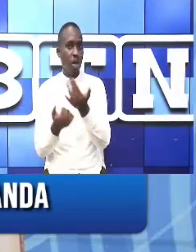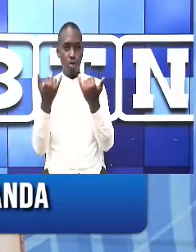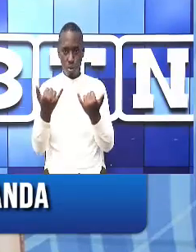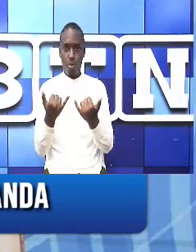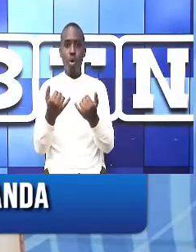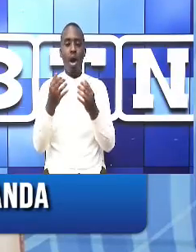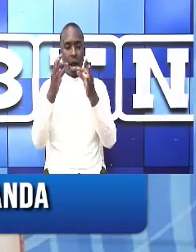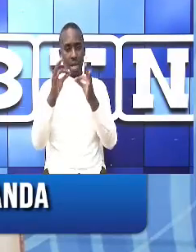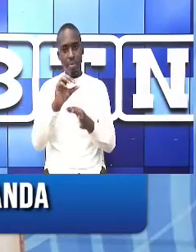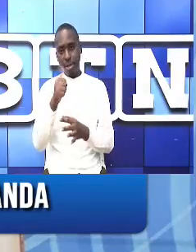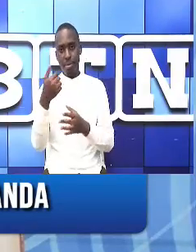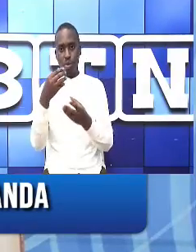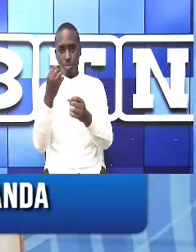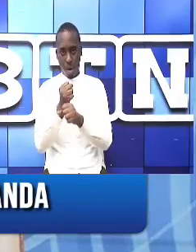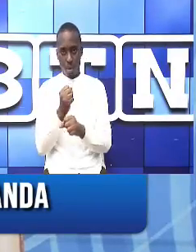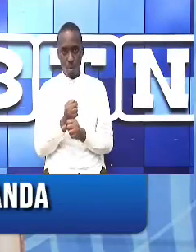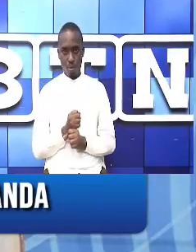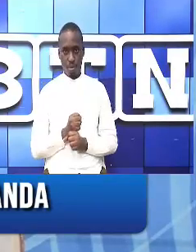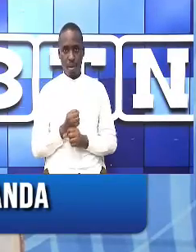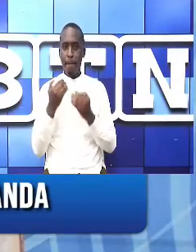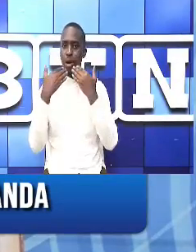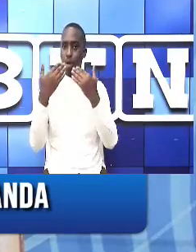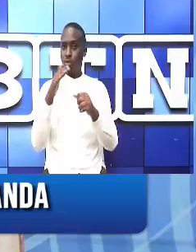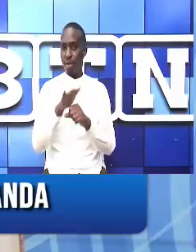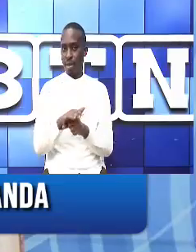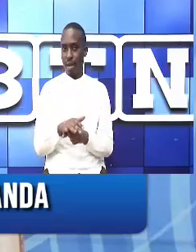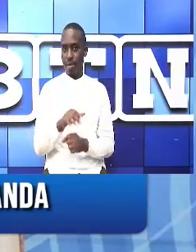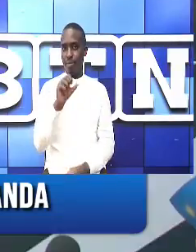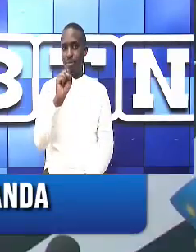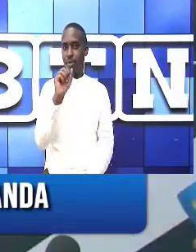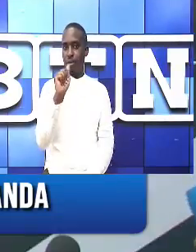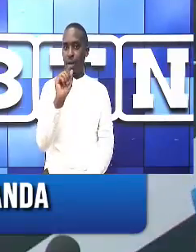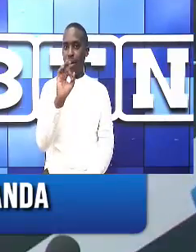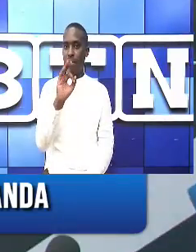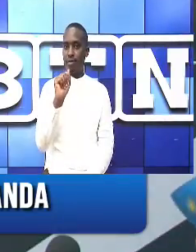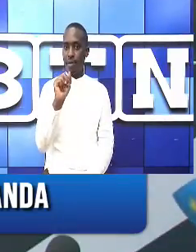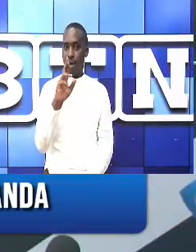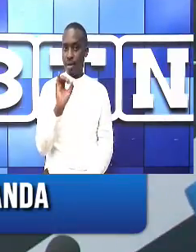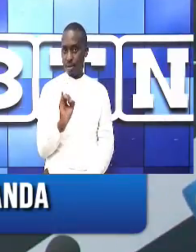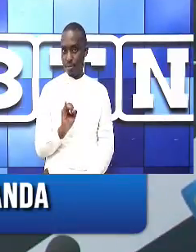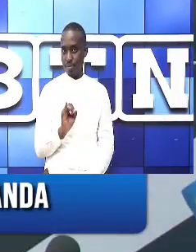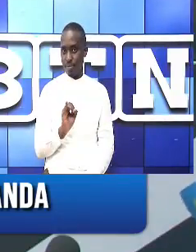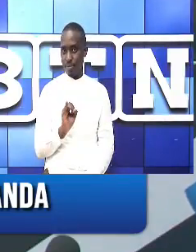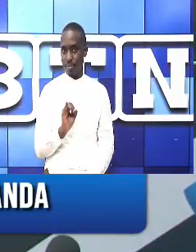hari ibyakozwe bigikeneye gukorwa murakoze cyane Safari hari